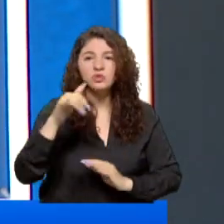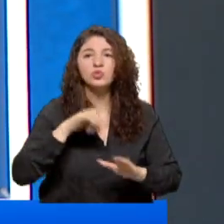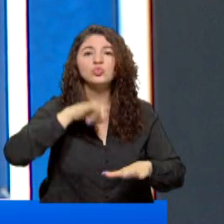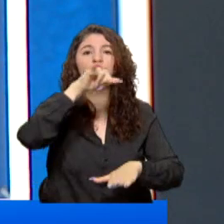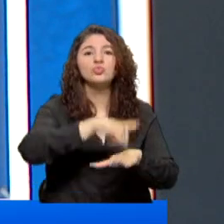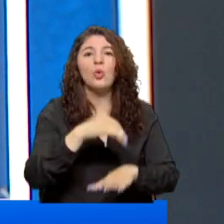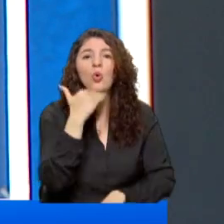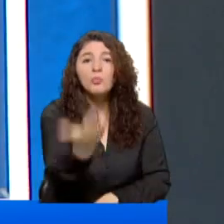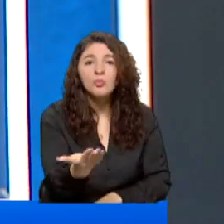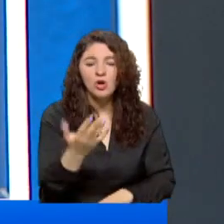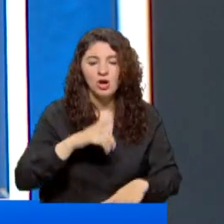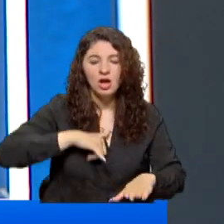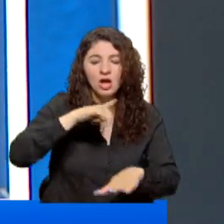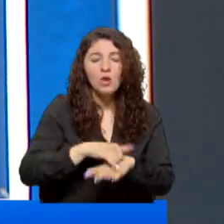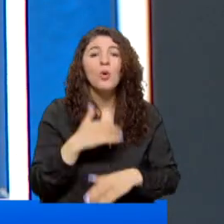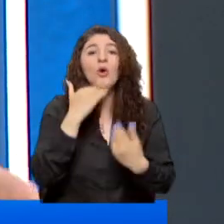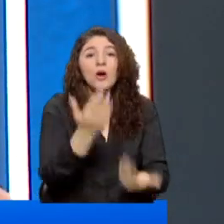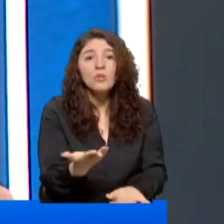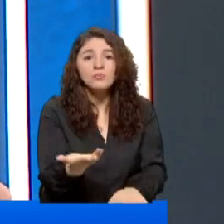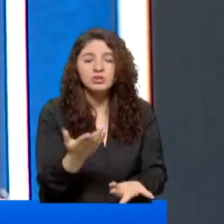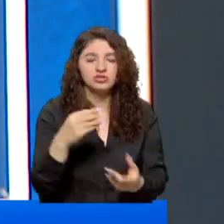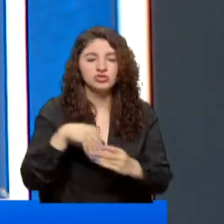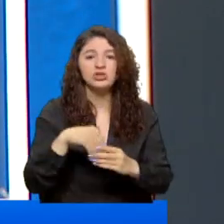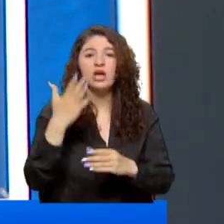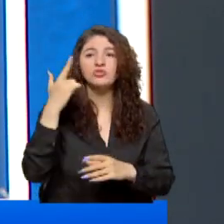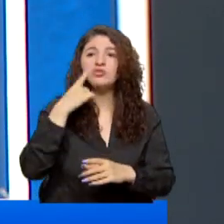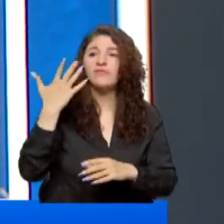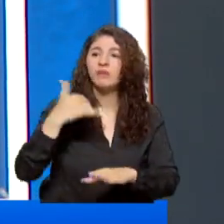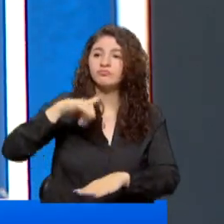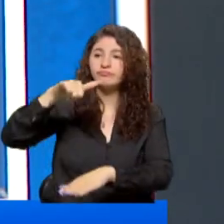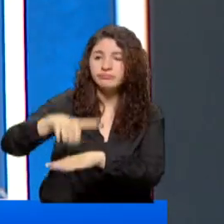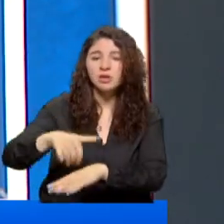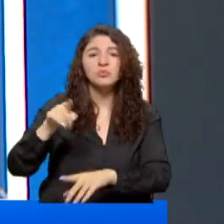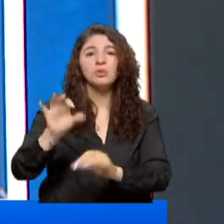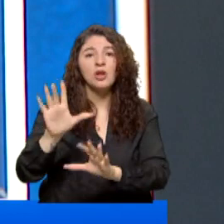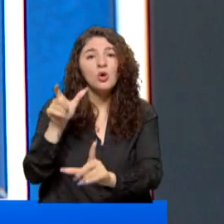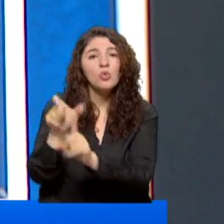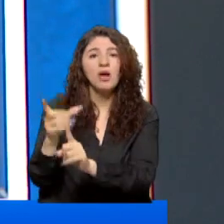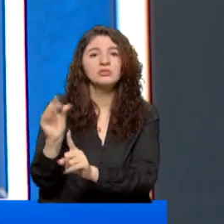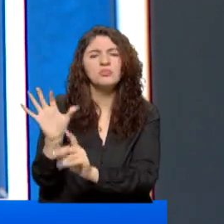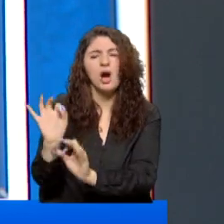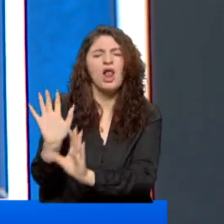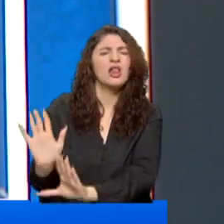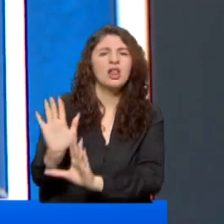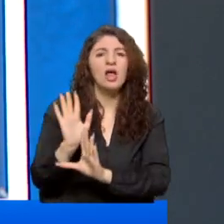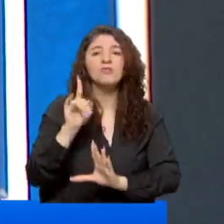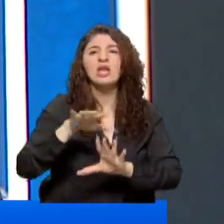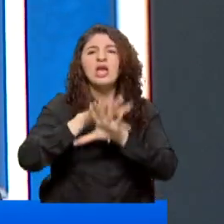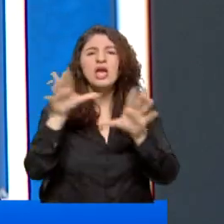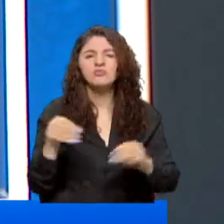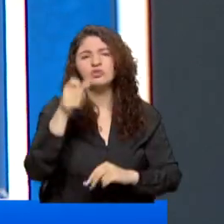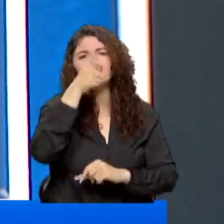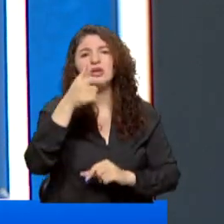uçak inemedi inemediği için Atatürk Havaalanı'na indi bu havaların bu şekilde bile korunması lazım önem Bunların